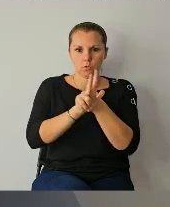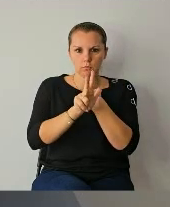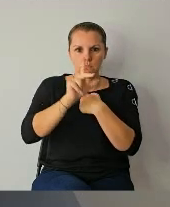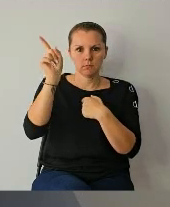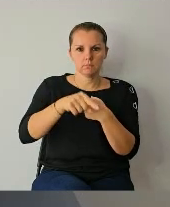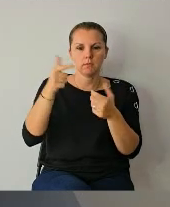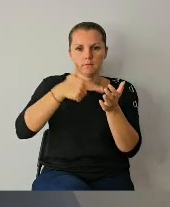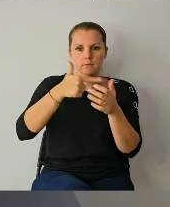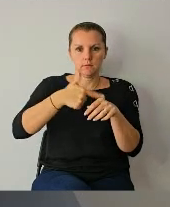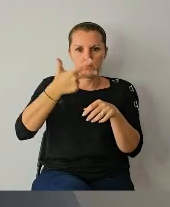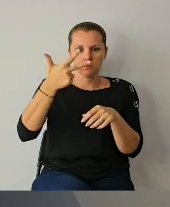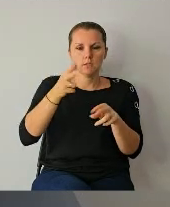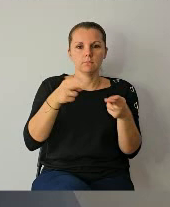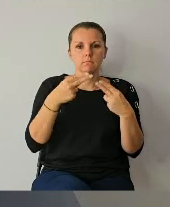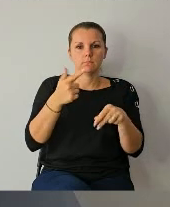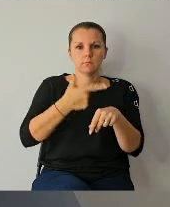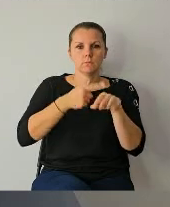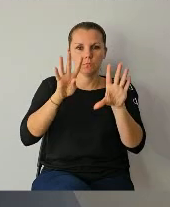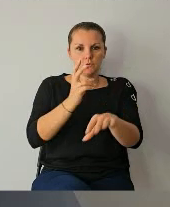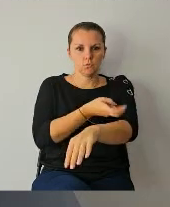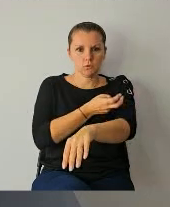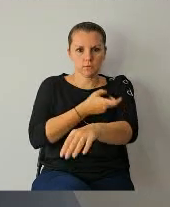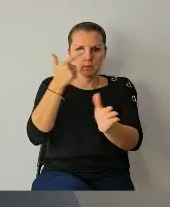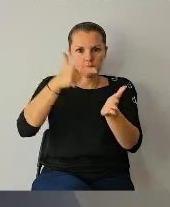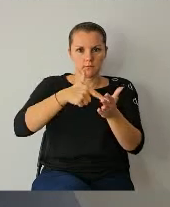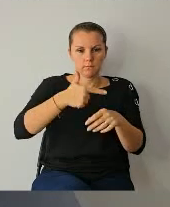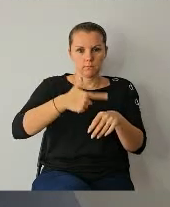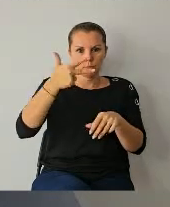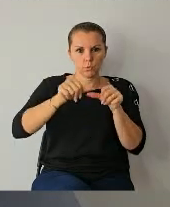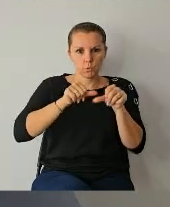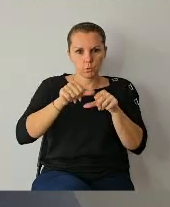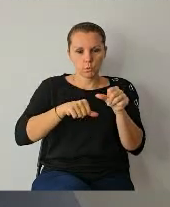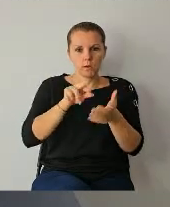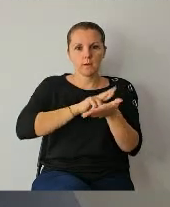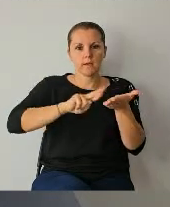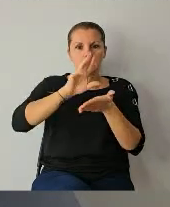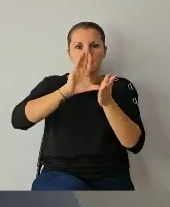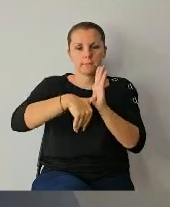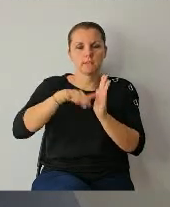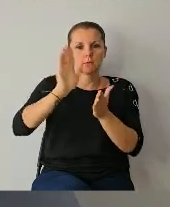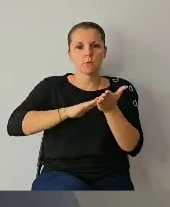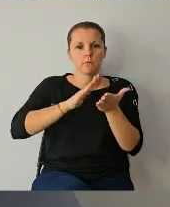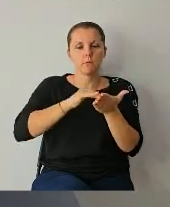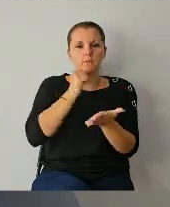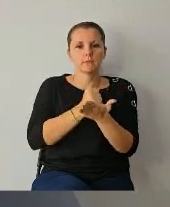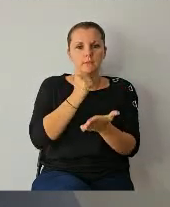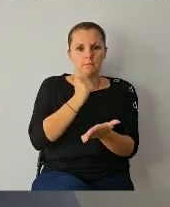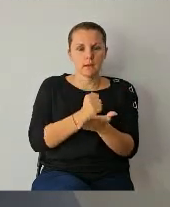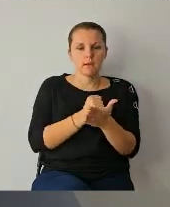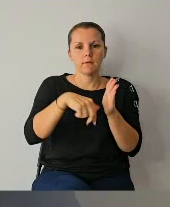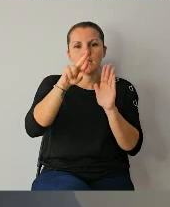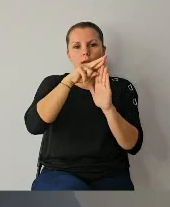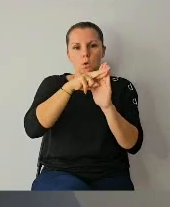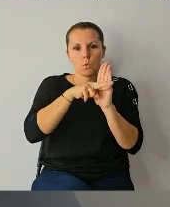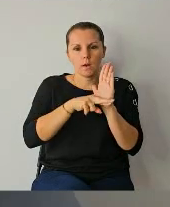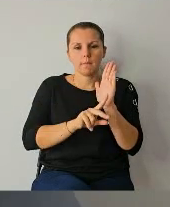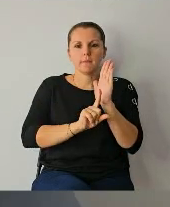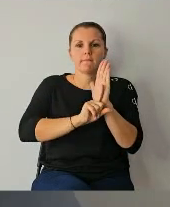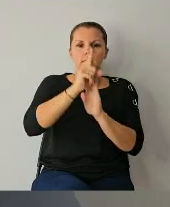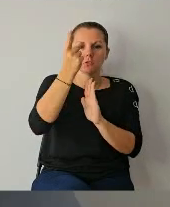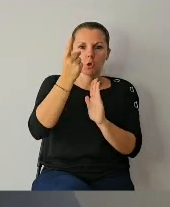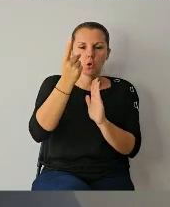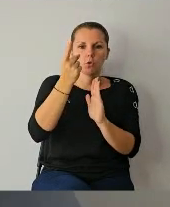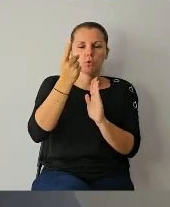62-682-2023 z dnia 29 czerwca 2023 roku Rady Miejskiej w uchwale w sprawie ustalenia regulaminu określającego